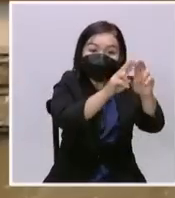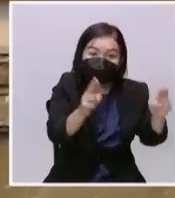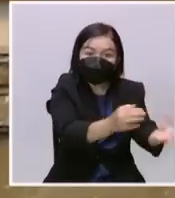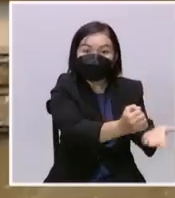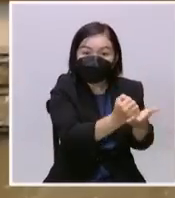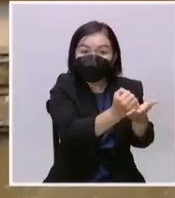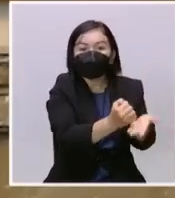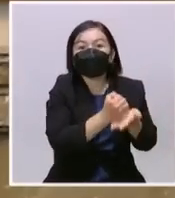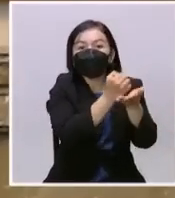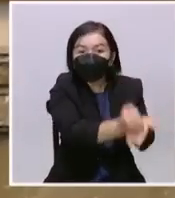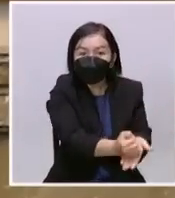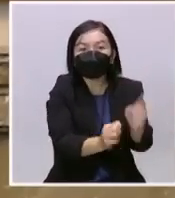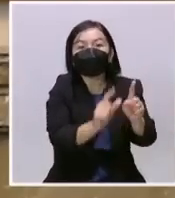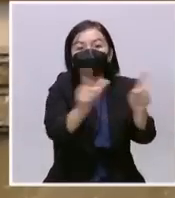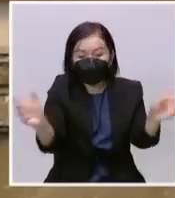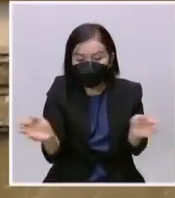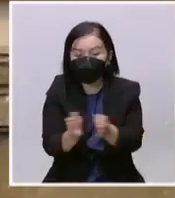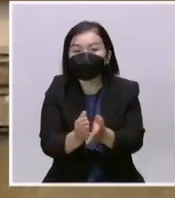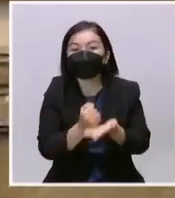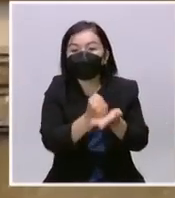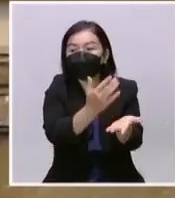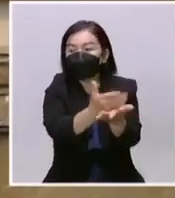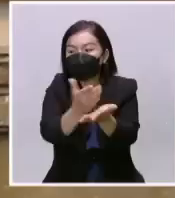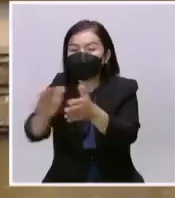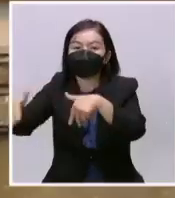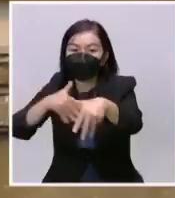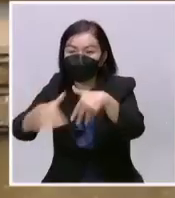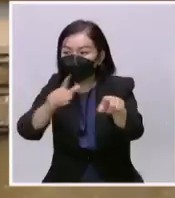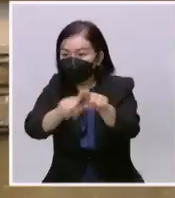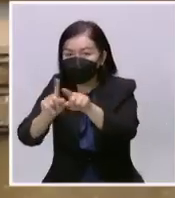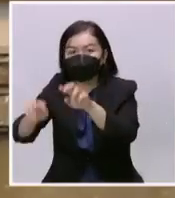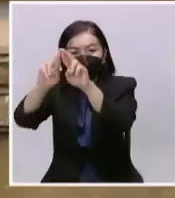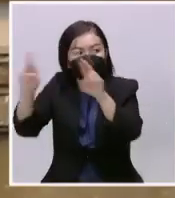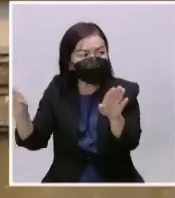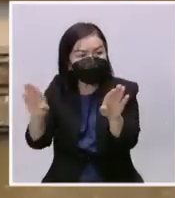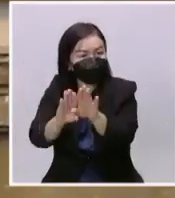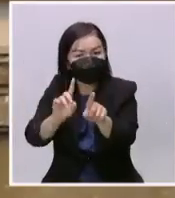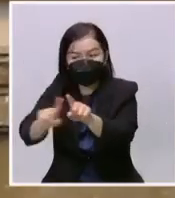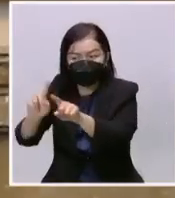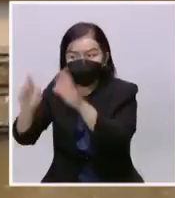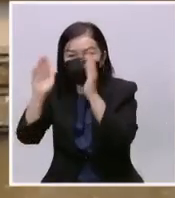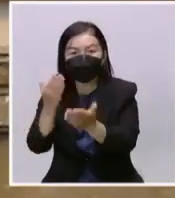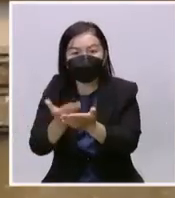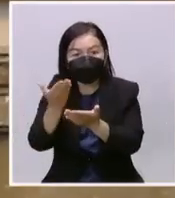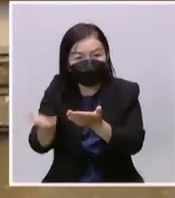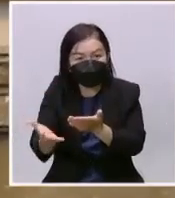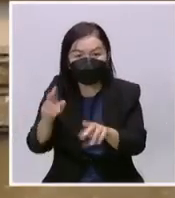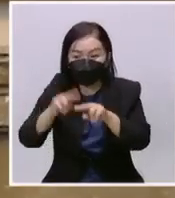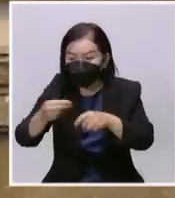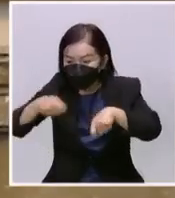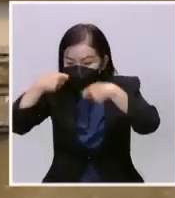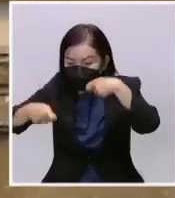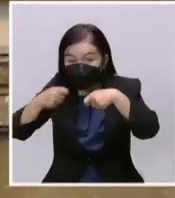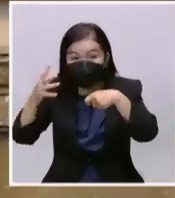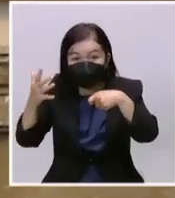วยวิกฤตในตรงที่ภัตตาคารถูกปิดหรือภัตตาคารไม่มีใครมานั่งกิน